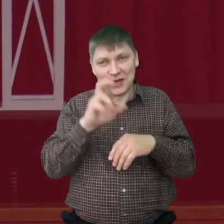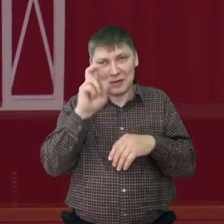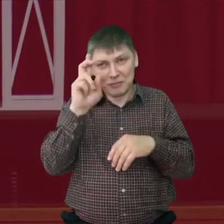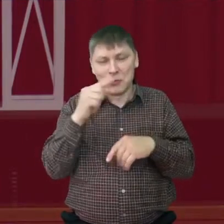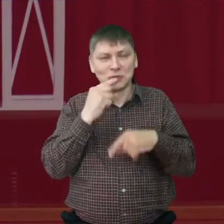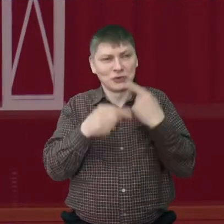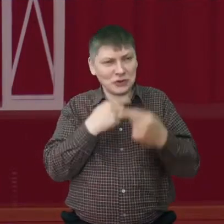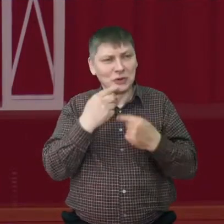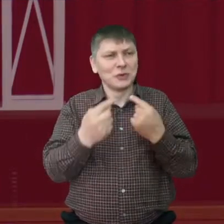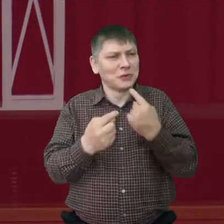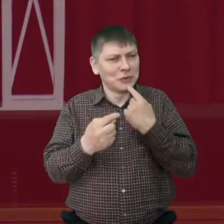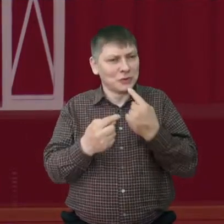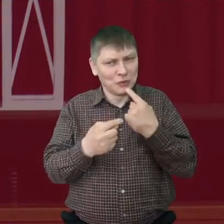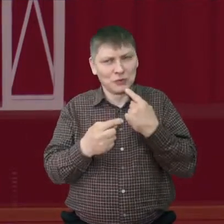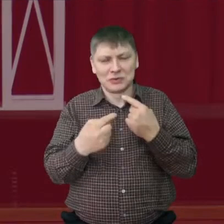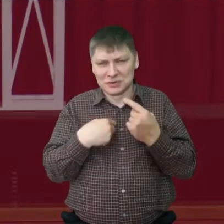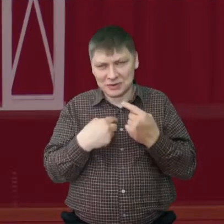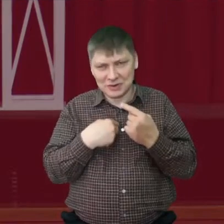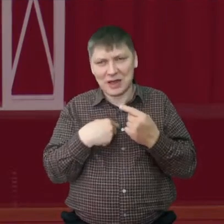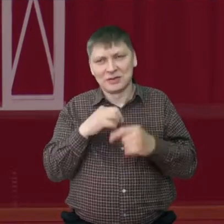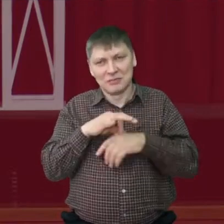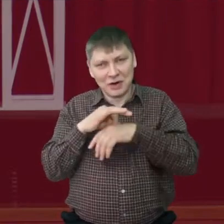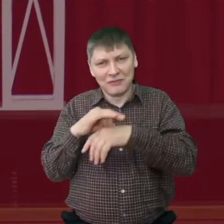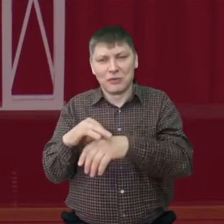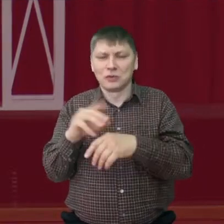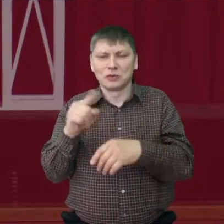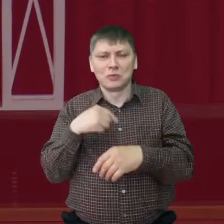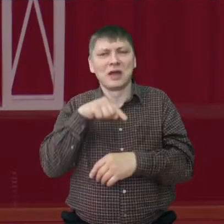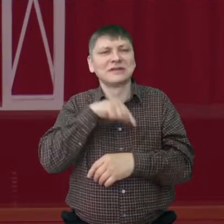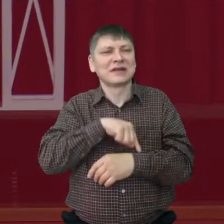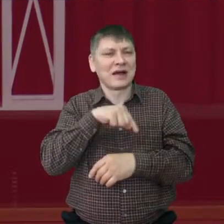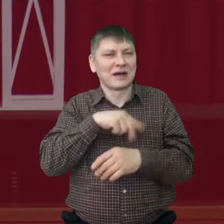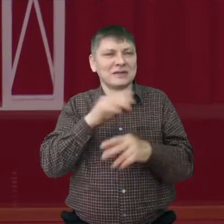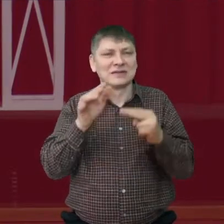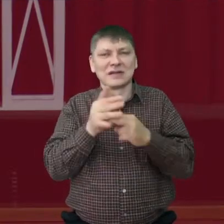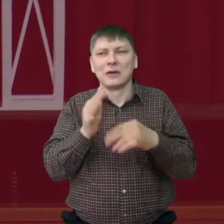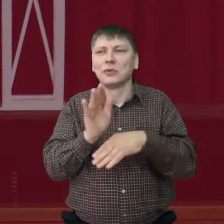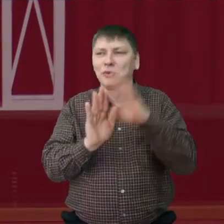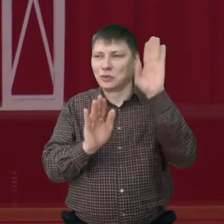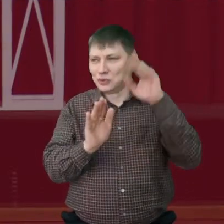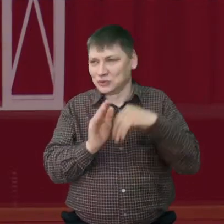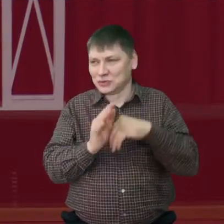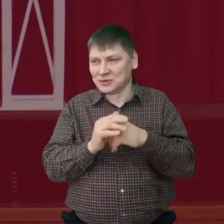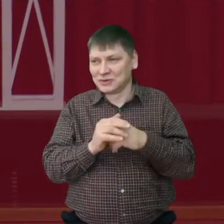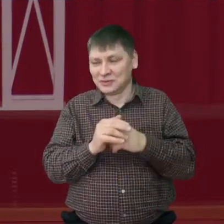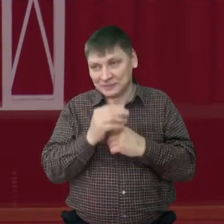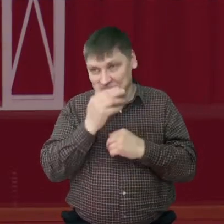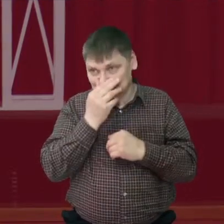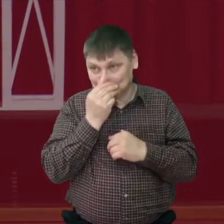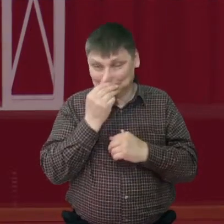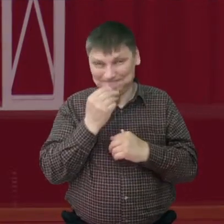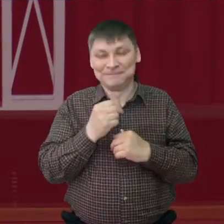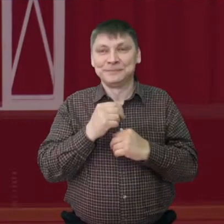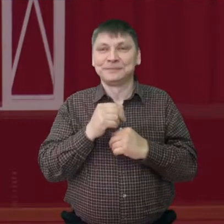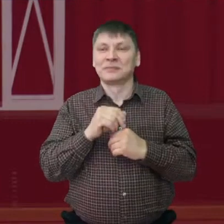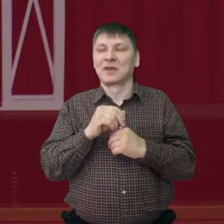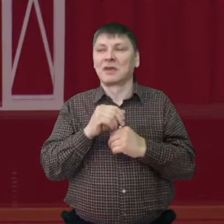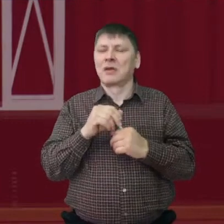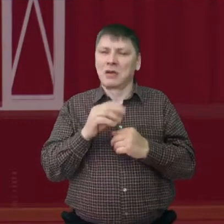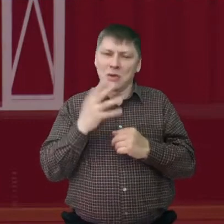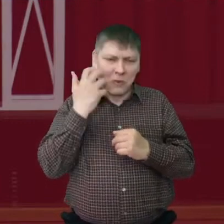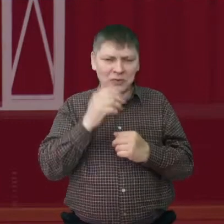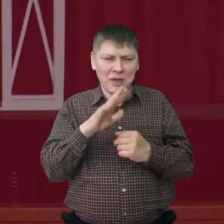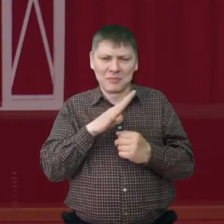и сложности, чтобы помочь нам выработать правильные черты характера, а с другой стороны где-то оценить самих себя, потому что именно в